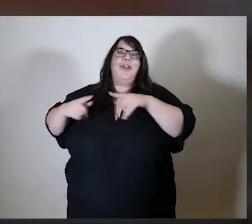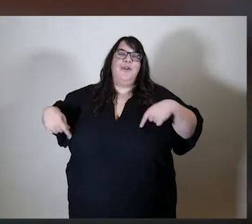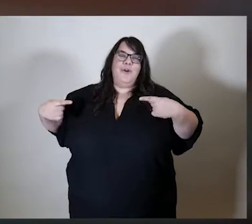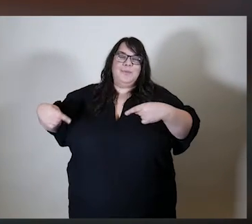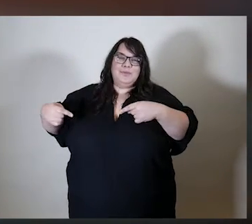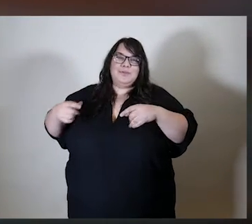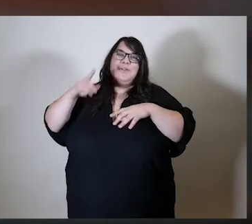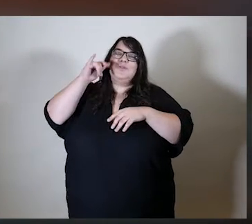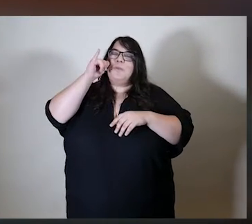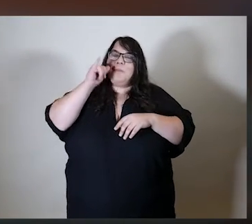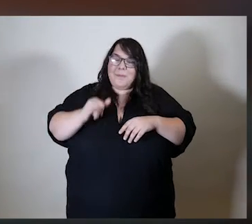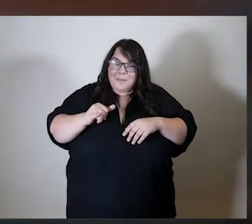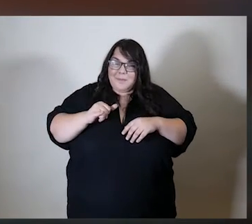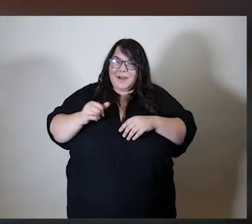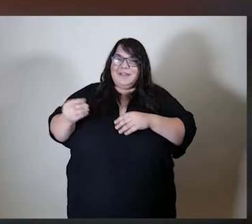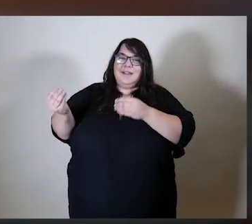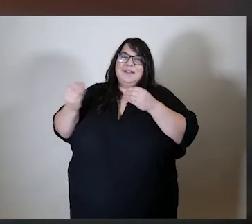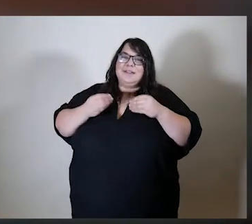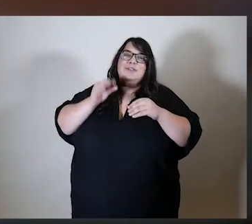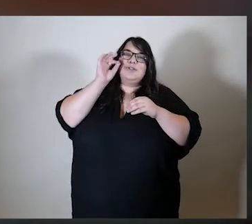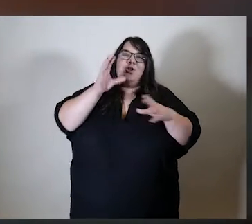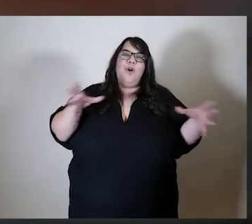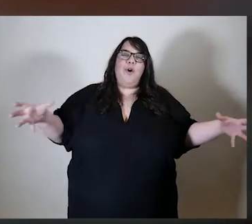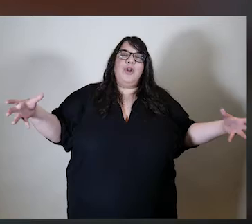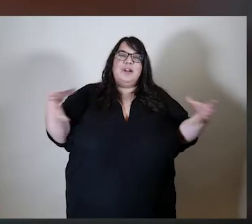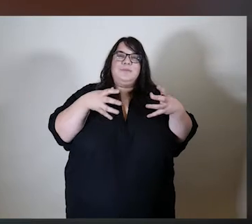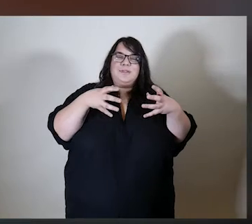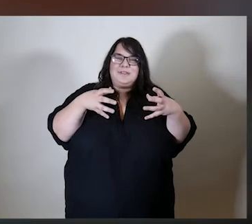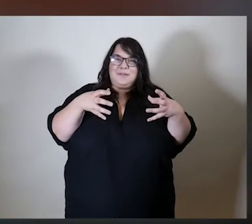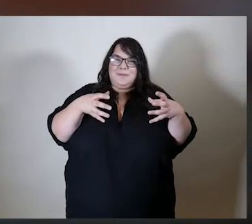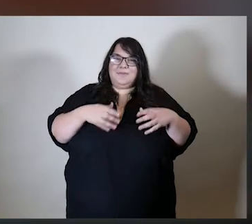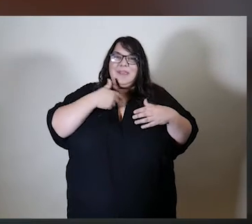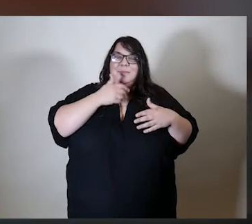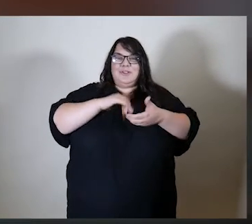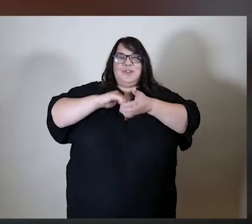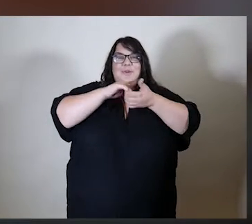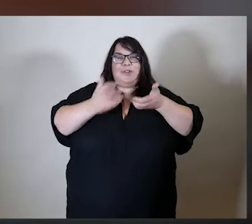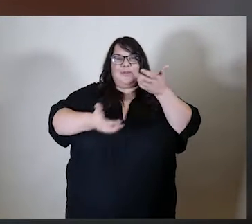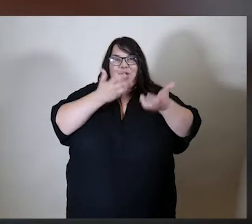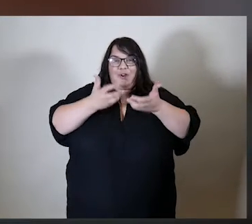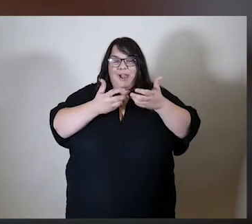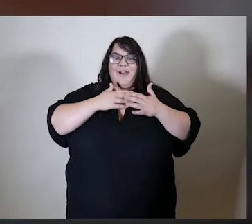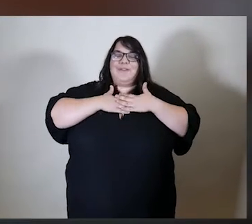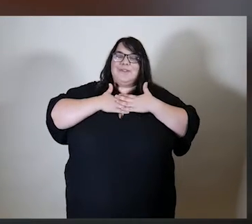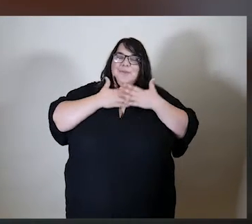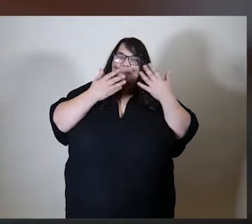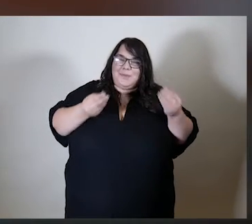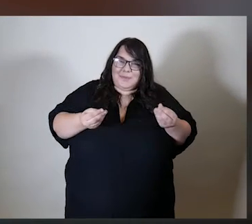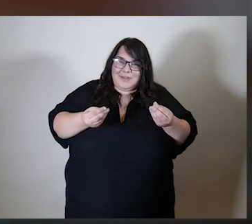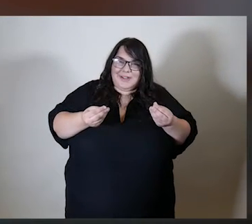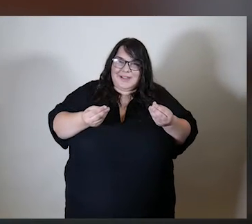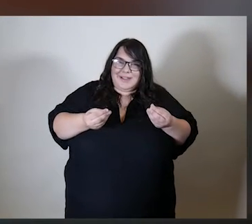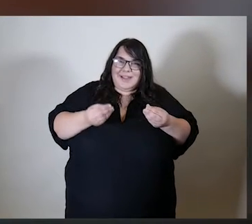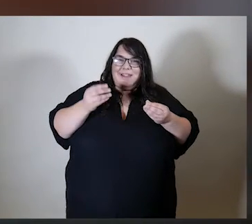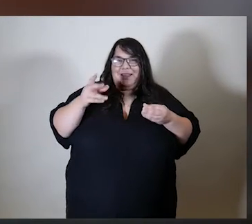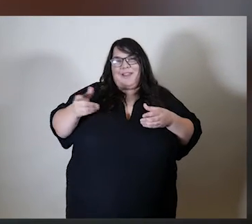Χαροκόπο, φροντίζει για τη δημιουργία ενός κοινού μετόπου. Ως φλόγα, ευχαριστούμε θερμά τους διοργανωτές του διήμερου